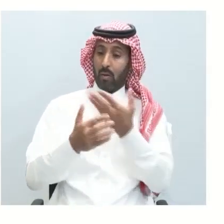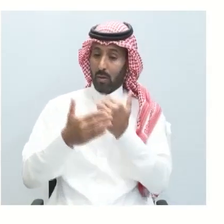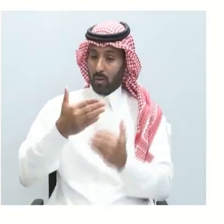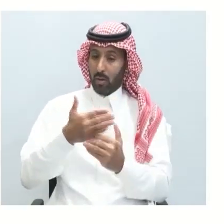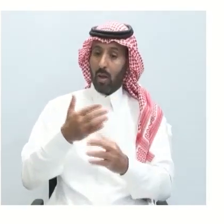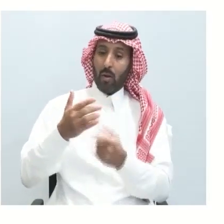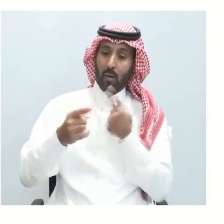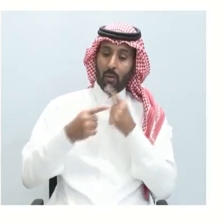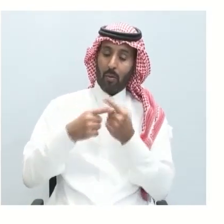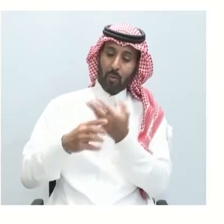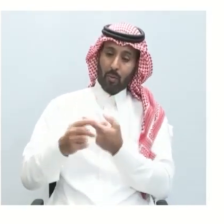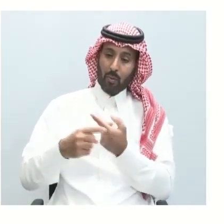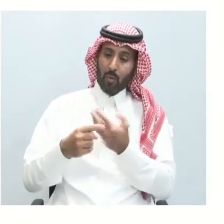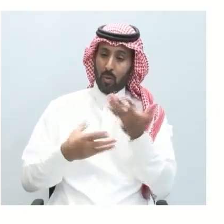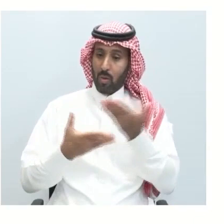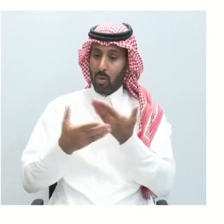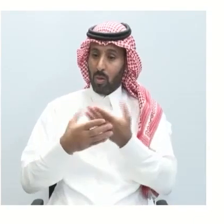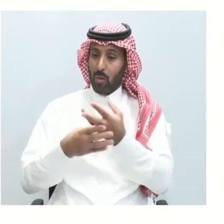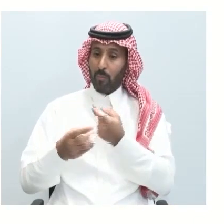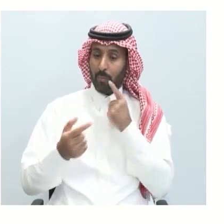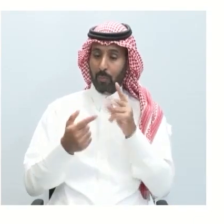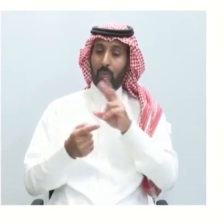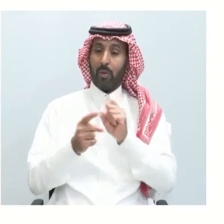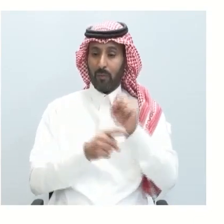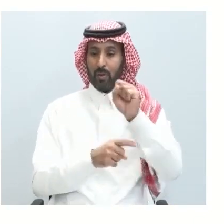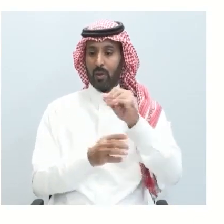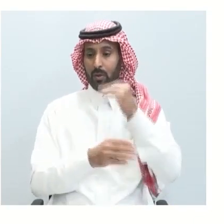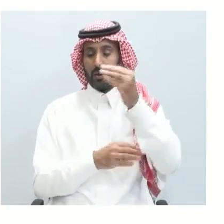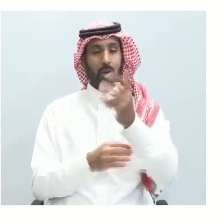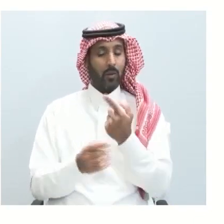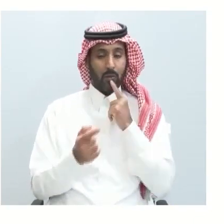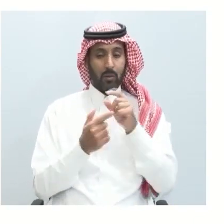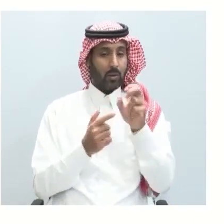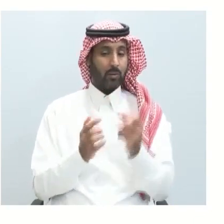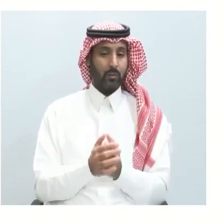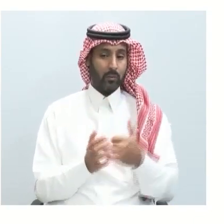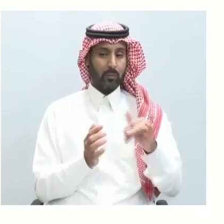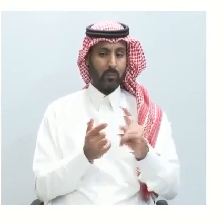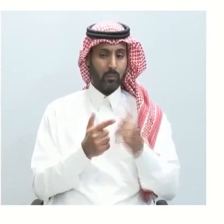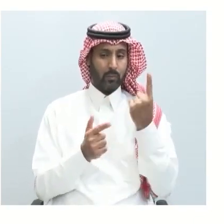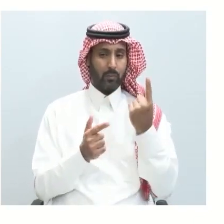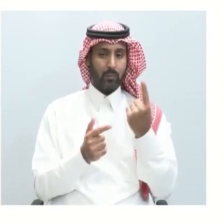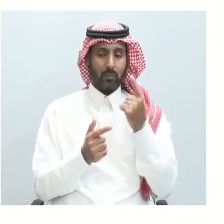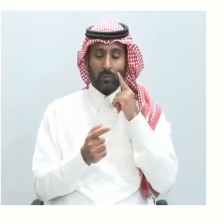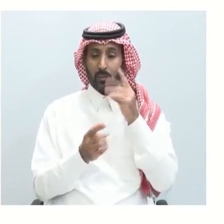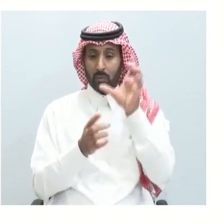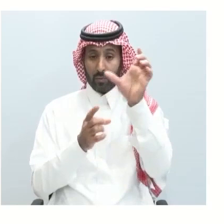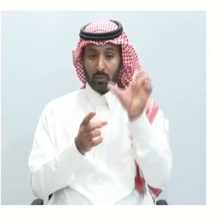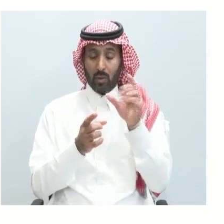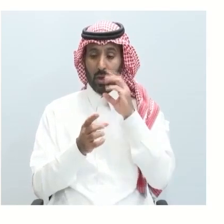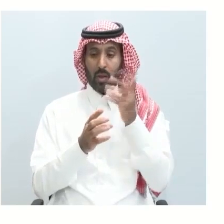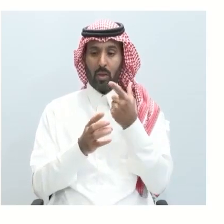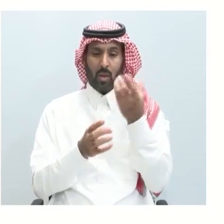ضرب تركيز المواد المتفاعله مرفوعه للاسس كيف ستكون الطريقه اولا ضع تركيز